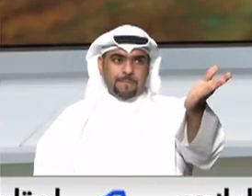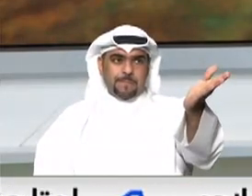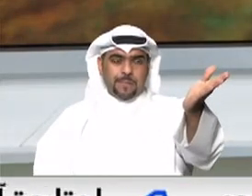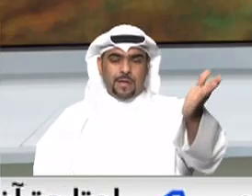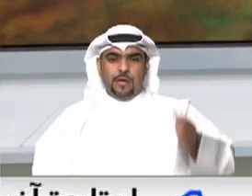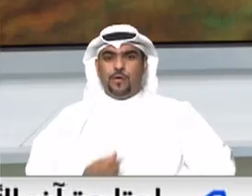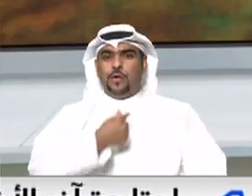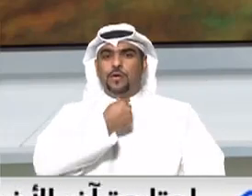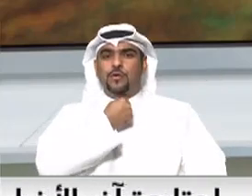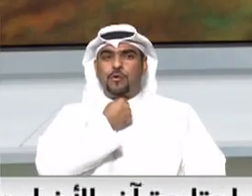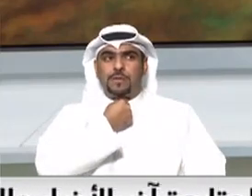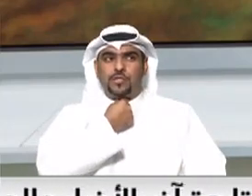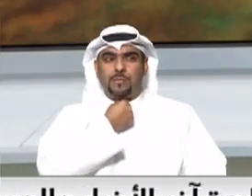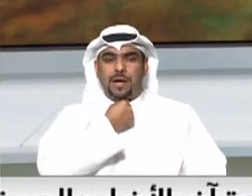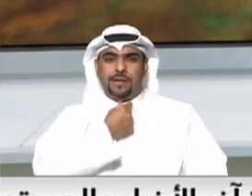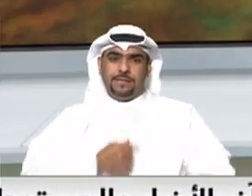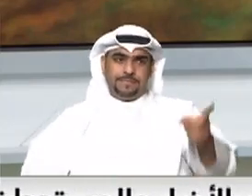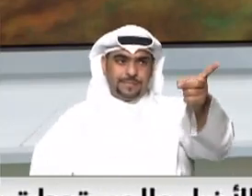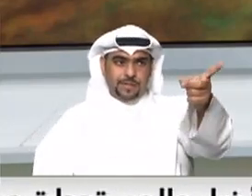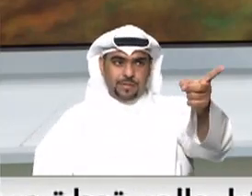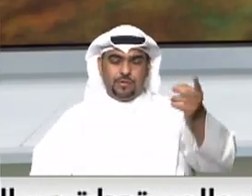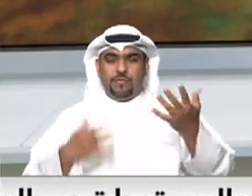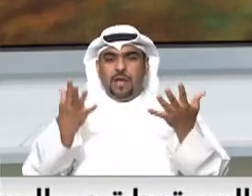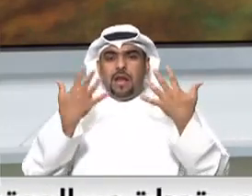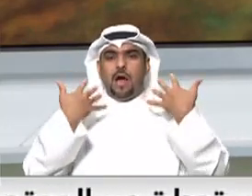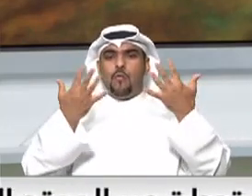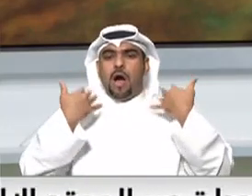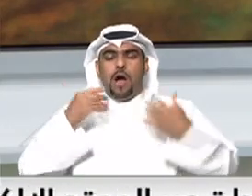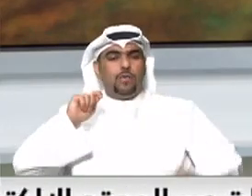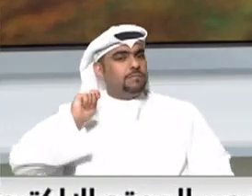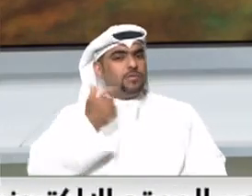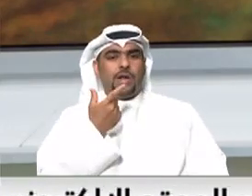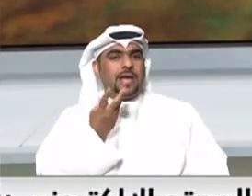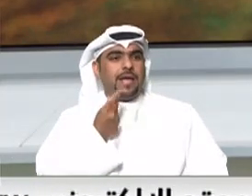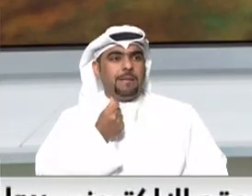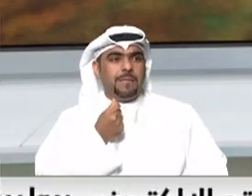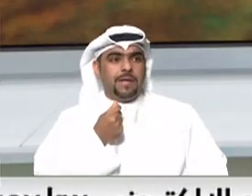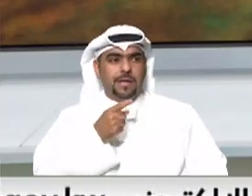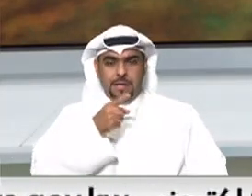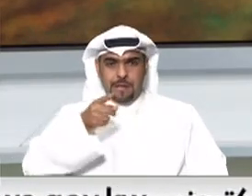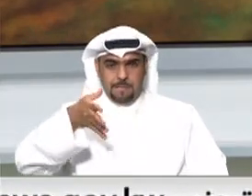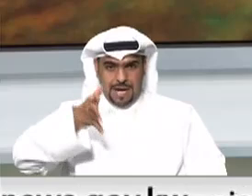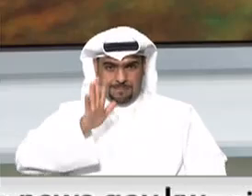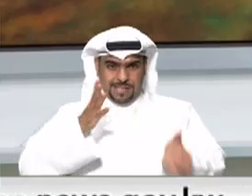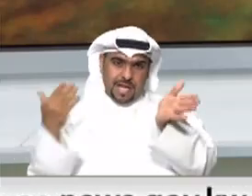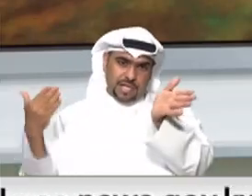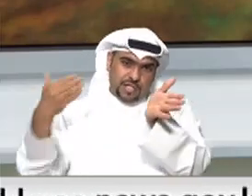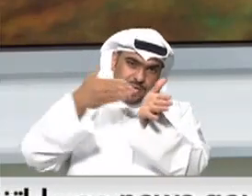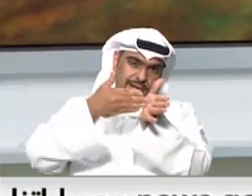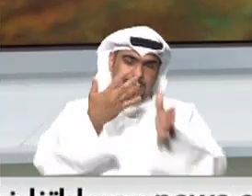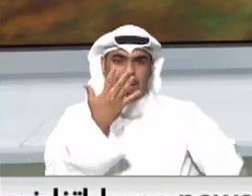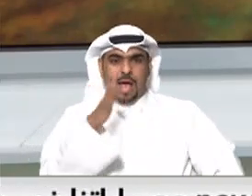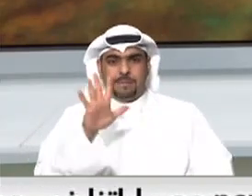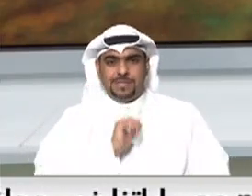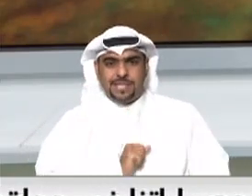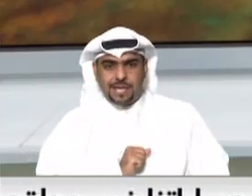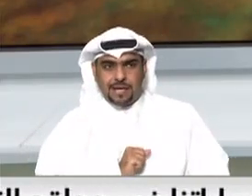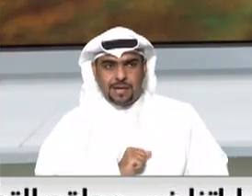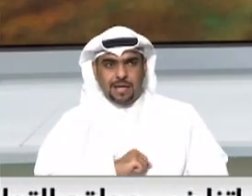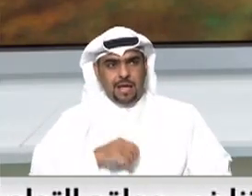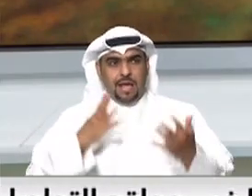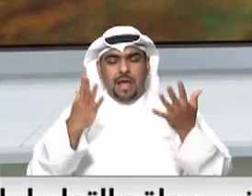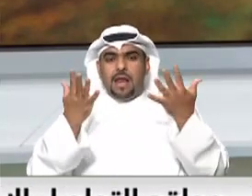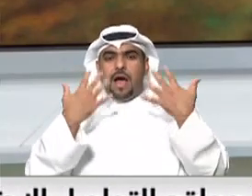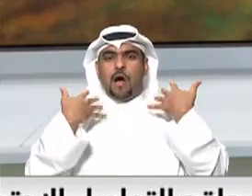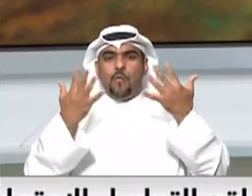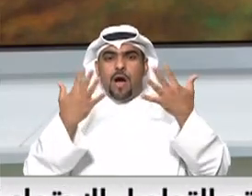راح يستمر ويانا ايضا يوم الغد وراح يكون نشط على فترات من 12 الى خمسين كيلو متر في الساعه فرص لغبار مثار الهواء الكوس والاحساس